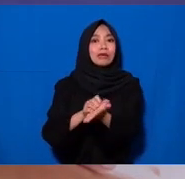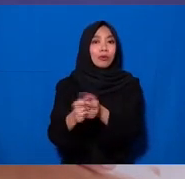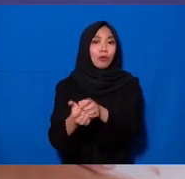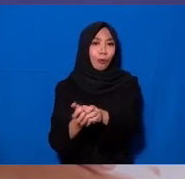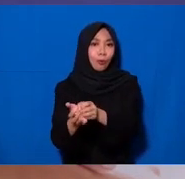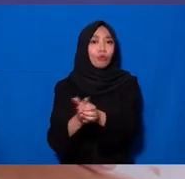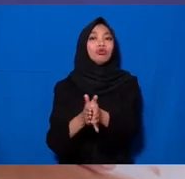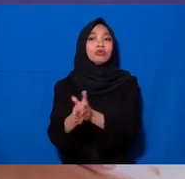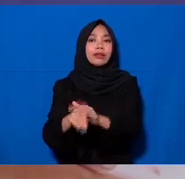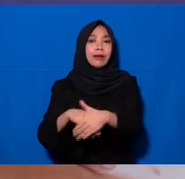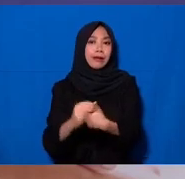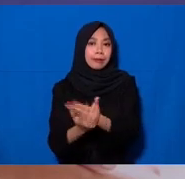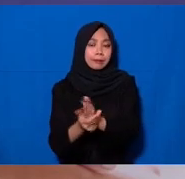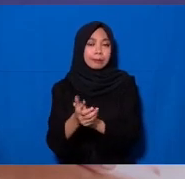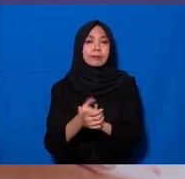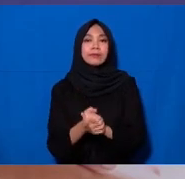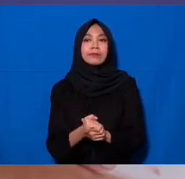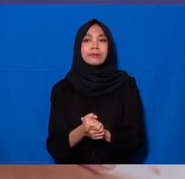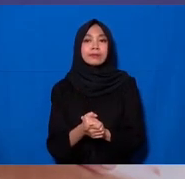sabun.